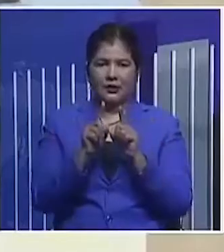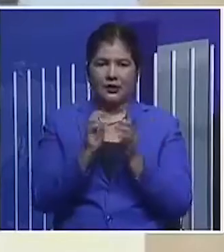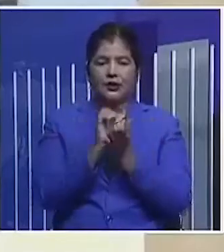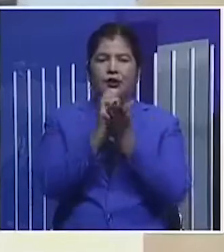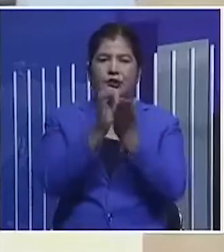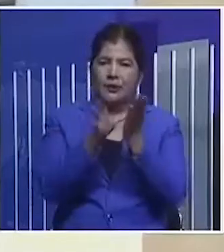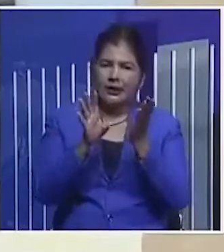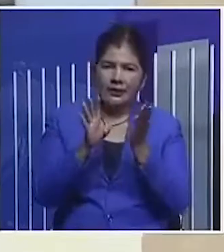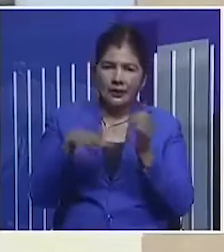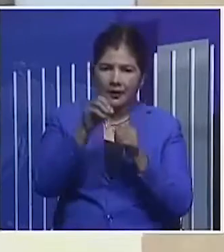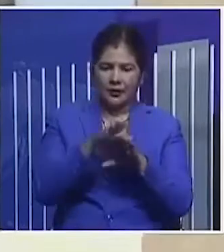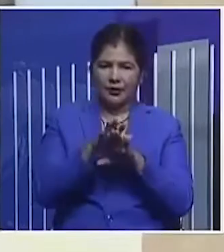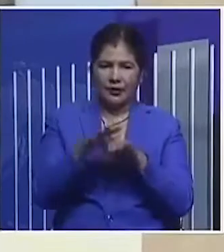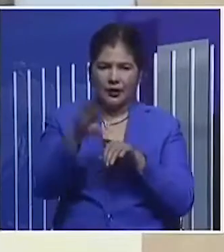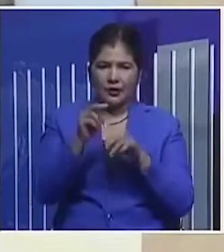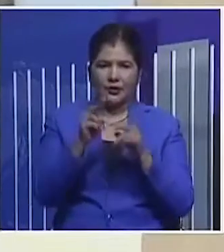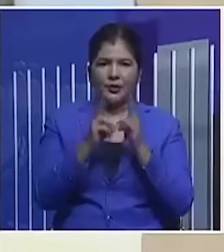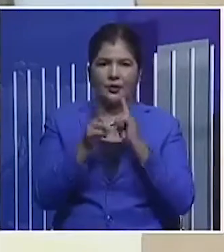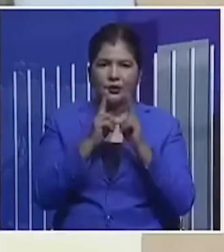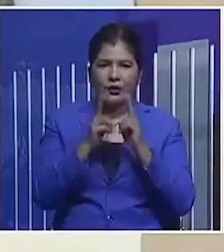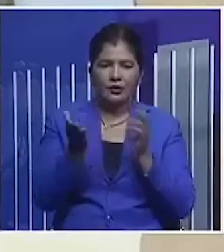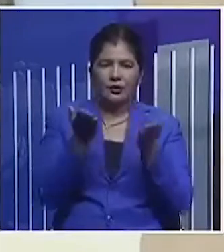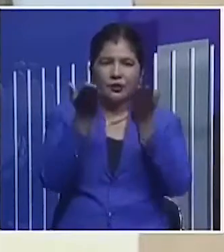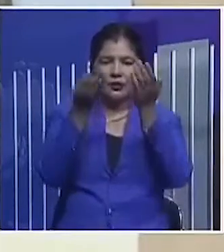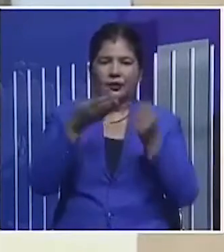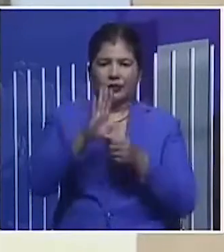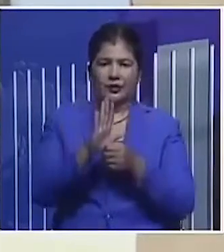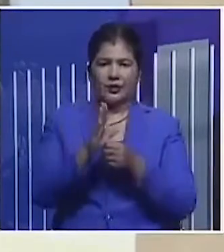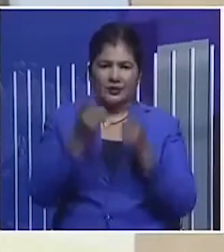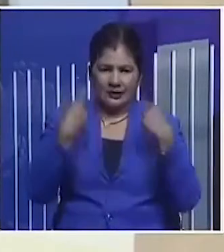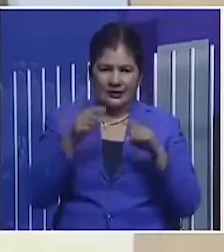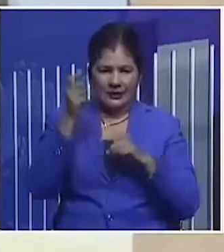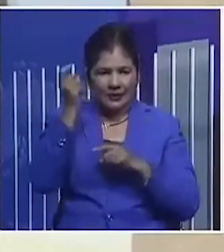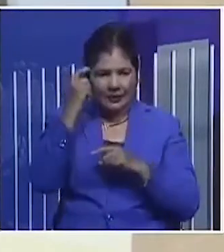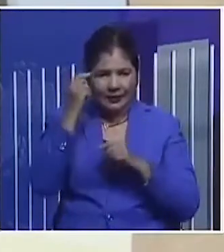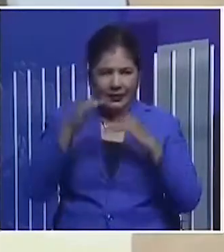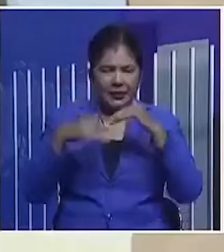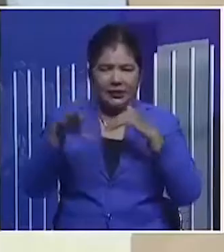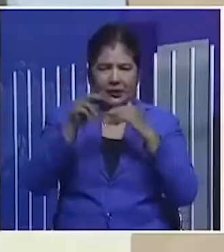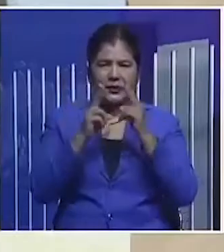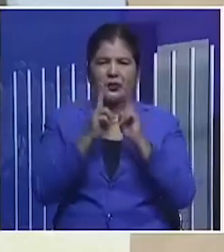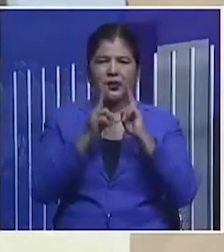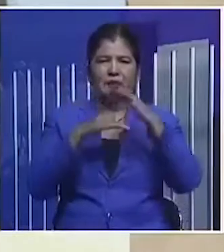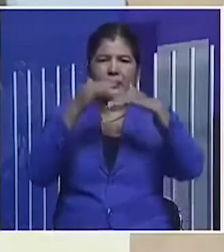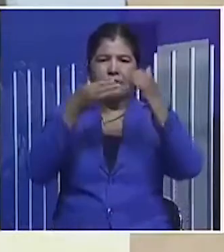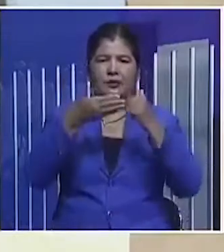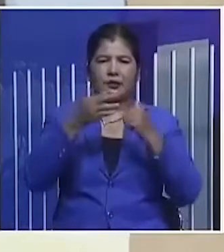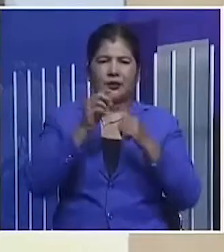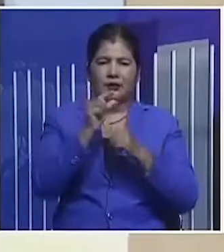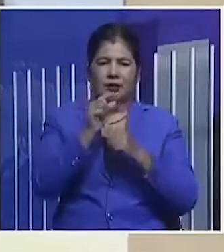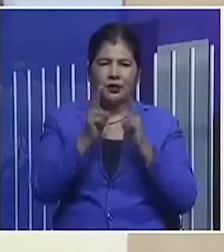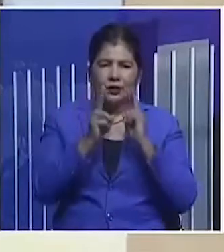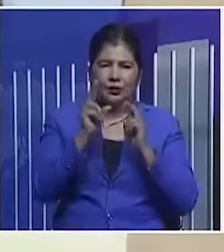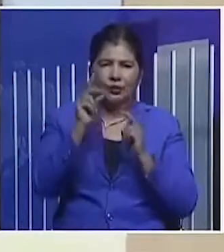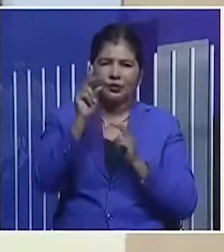सेवाबाट नै हाम्रो सबै कुराहरूको समृद्धि हुन्छ, शारीरिक मानसिक सबै कुराहरूको विकास हुन्छ भन्ने कुराहरूको बारेमा। र दोस्रो कुरा,